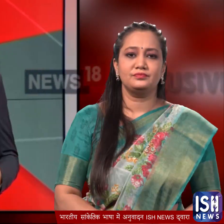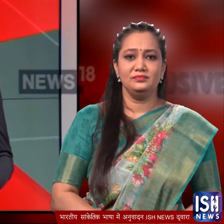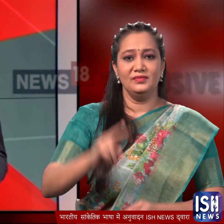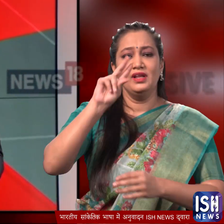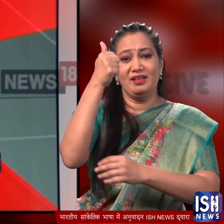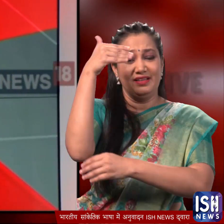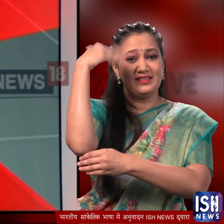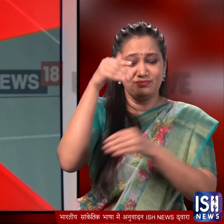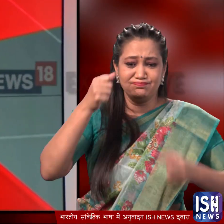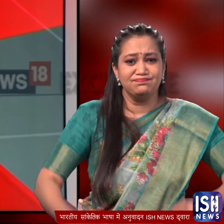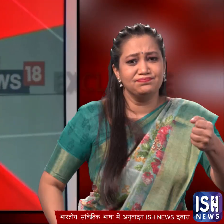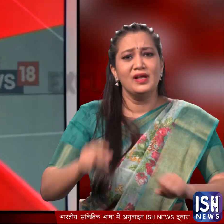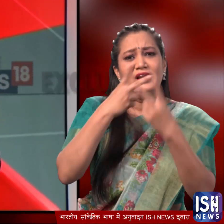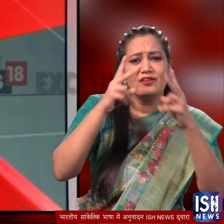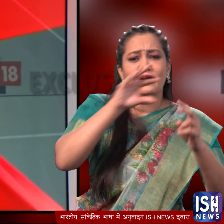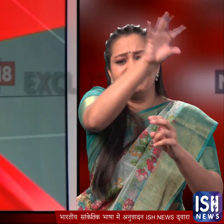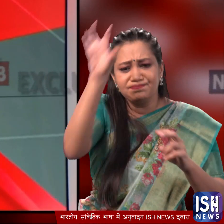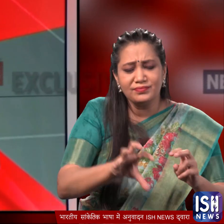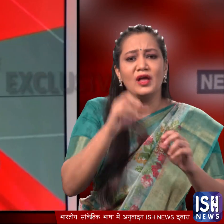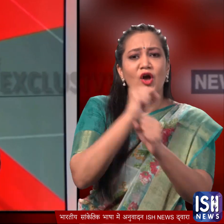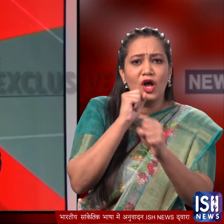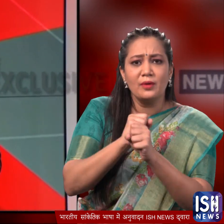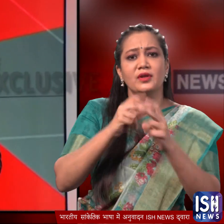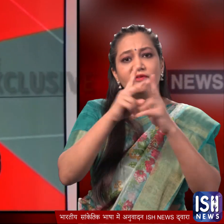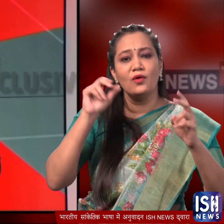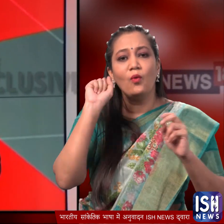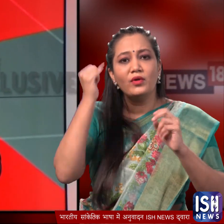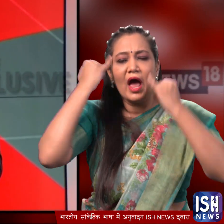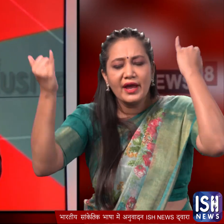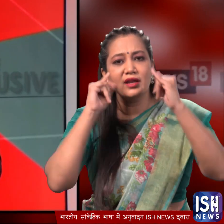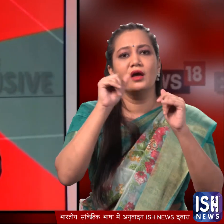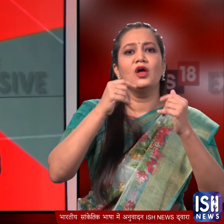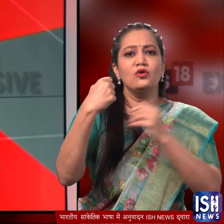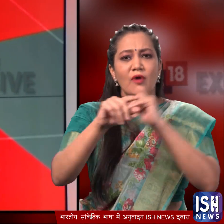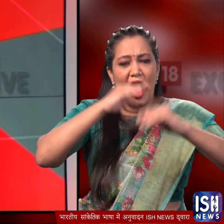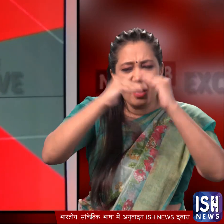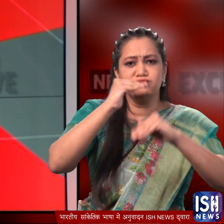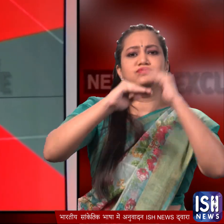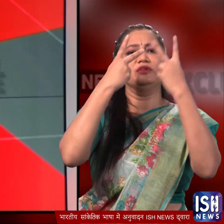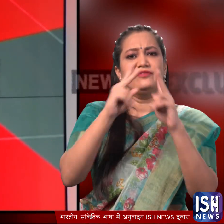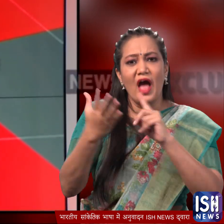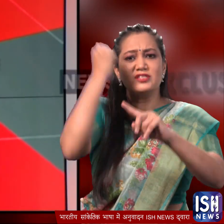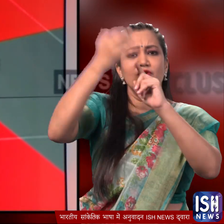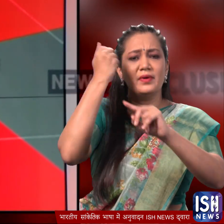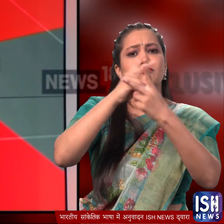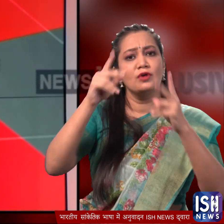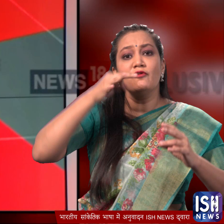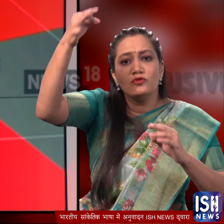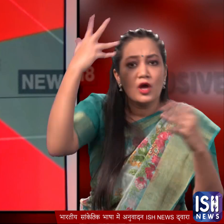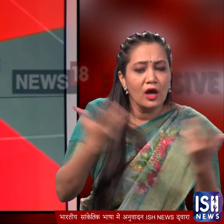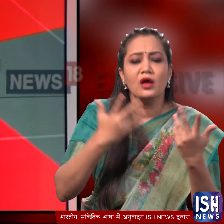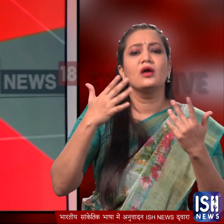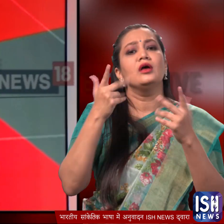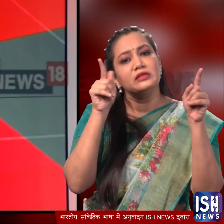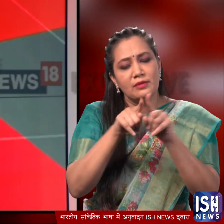सौभाग्य की बात यह कि गणतंत्र दिवस की परेड में अलग अलग राज्यों और केंद्र सरकार के विभागों की झांकियों में सरकार की उपलब्धियां, राज्यों की विरासत और भविष्य की झलक